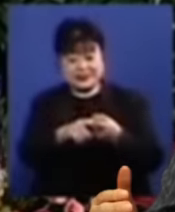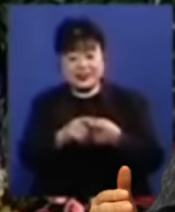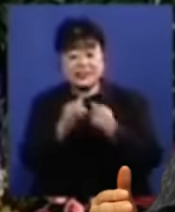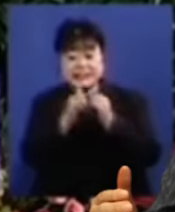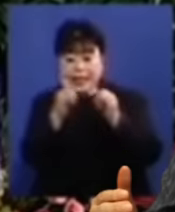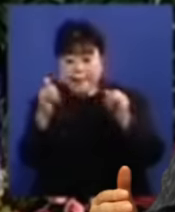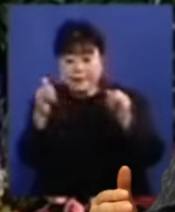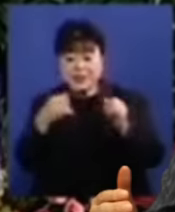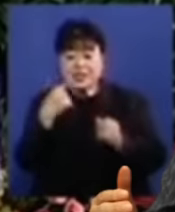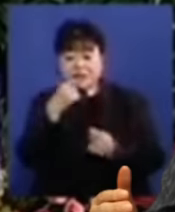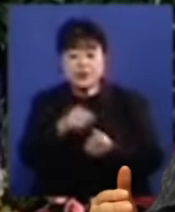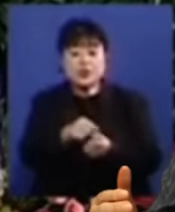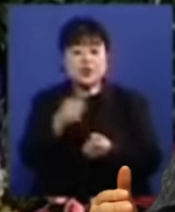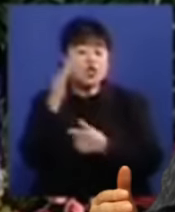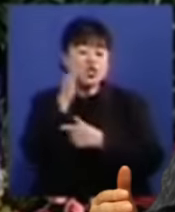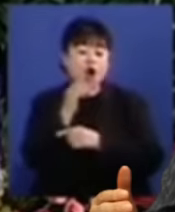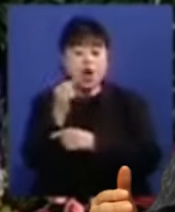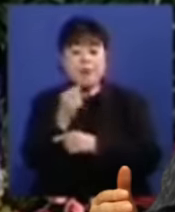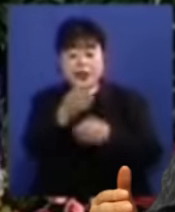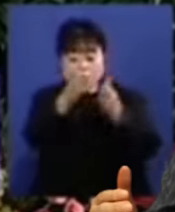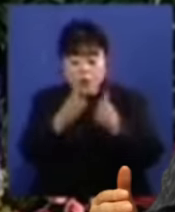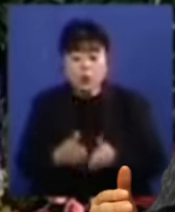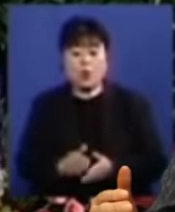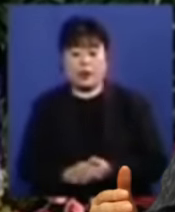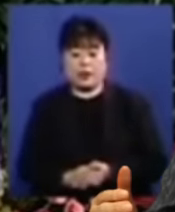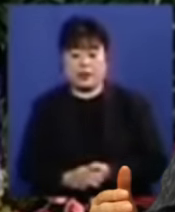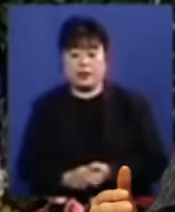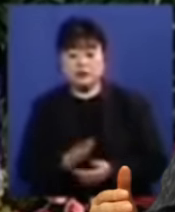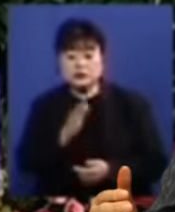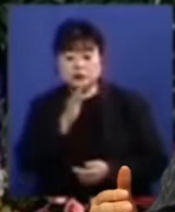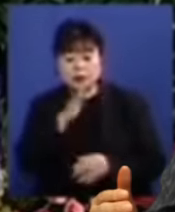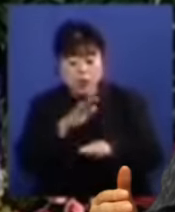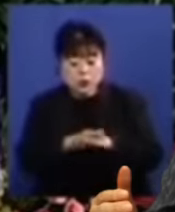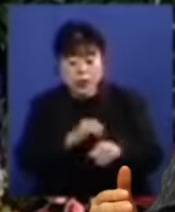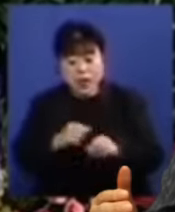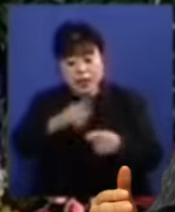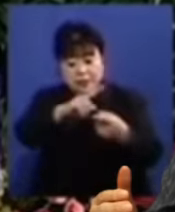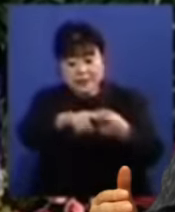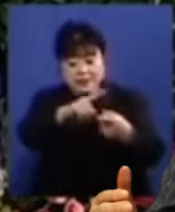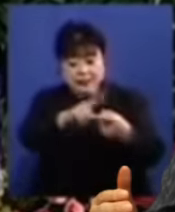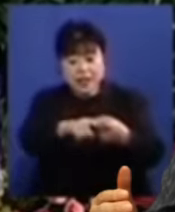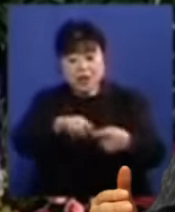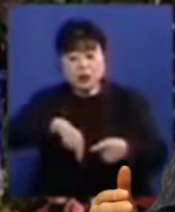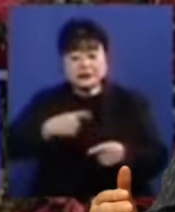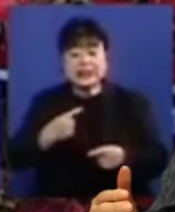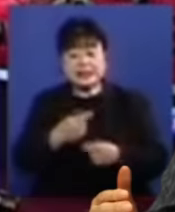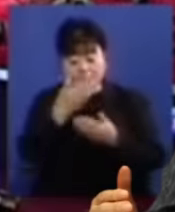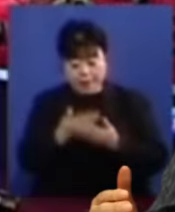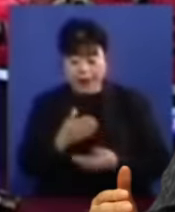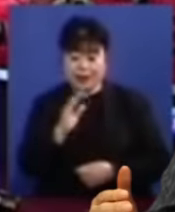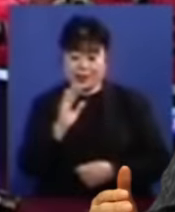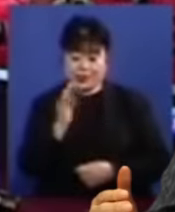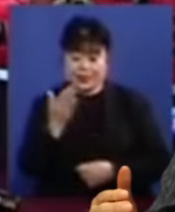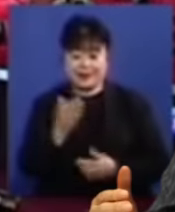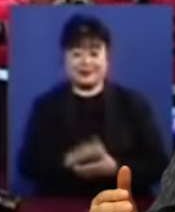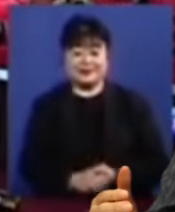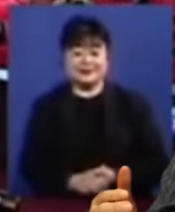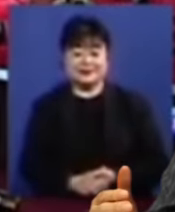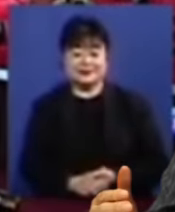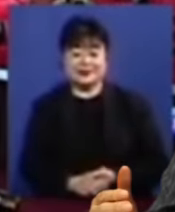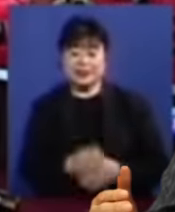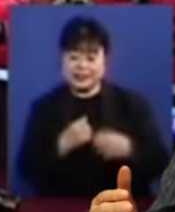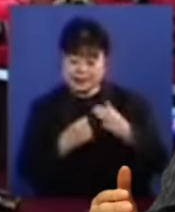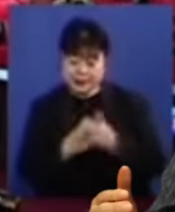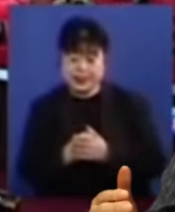사람은 입의 열매로 말미암아 복록에 조가며 그 손이 행하는 대로 자기가 받느니라.